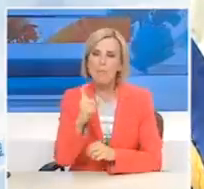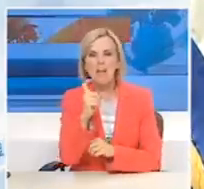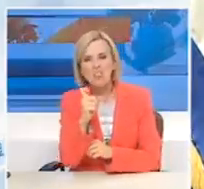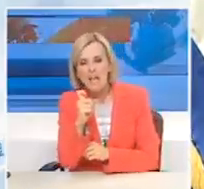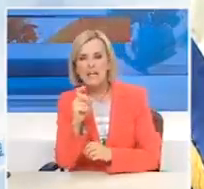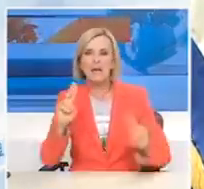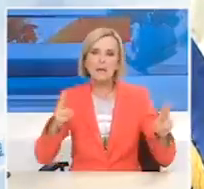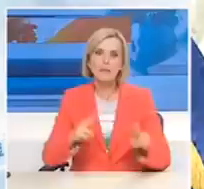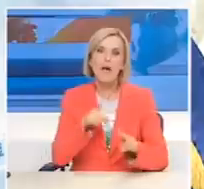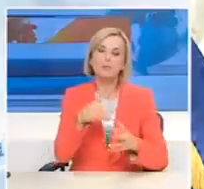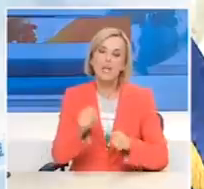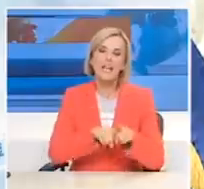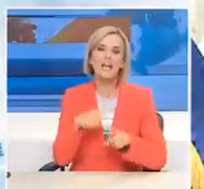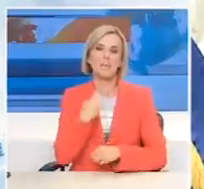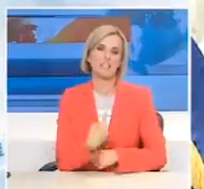συμπεριφορά όλων μας.